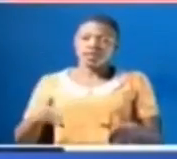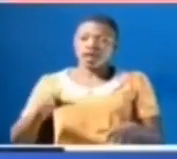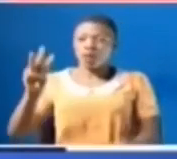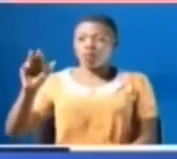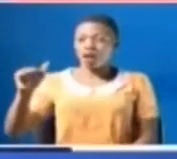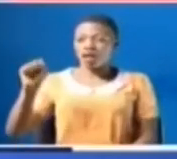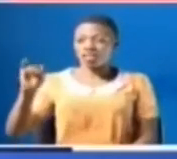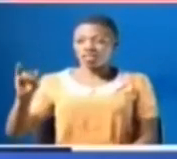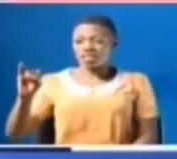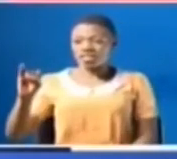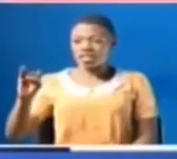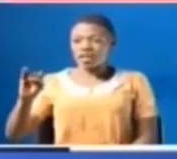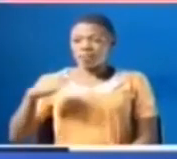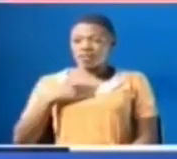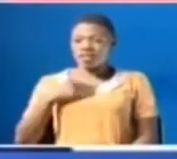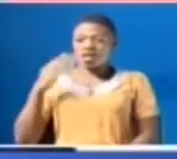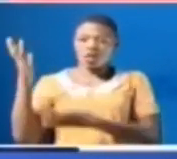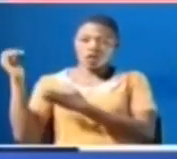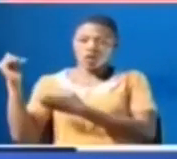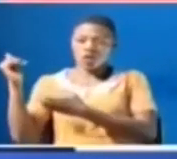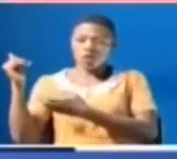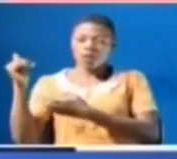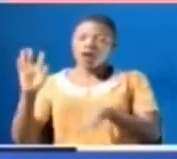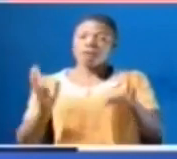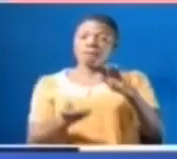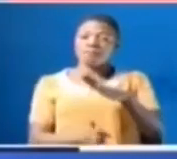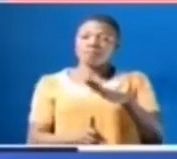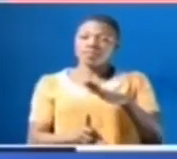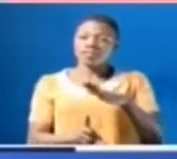simu zako, na bila shaka natumai kuwa wizara imeweza kupata